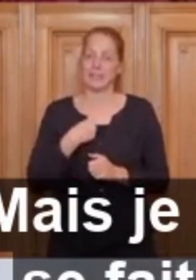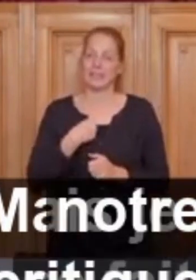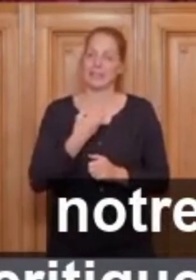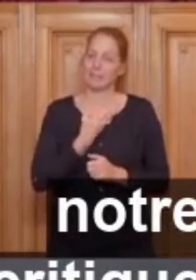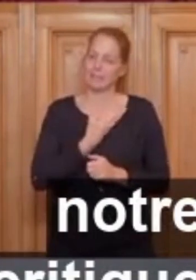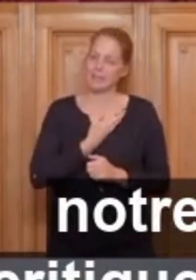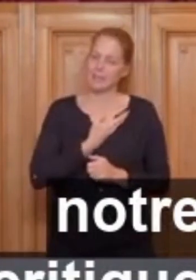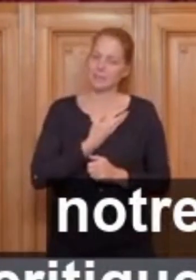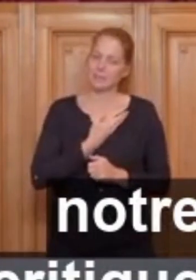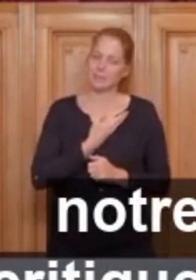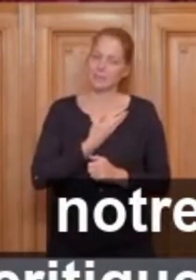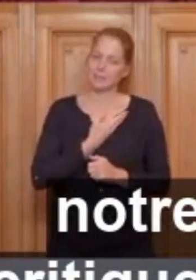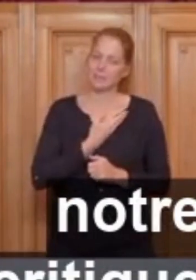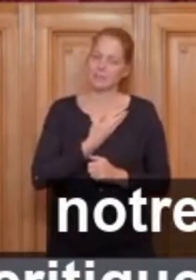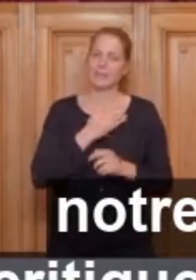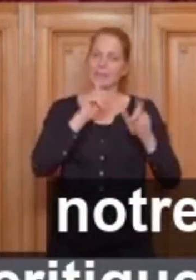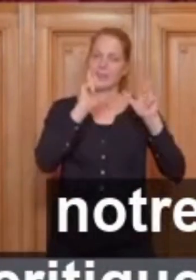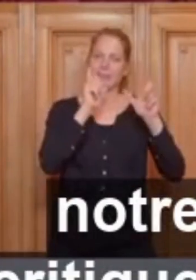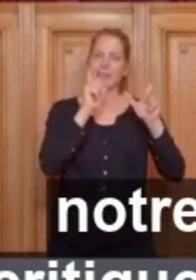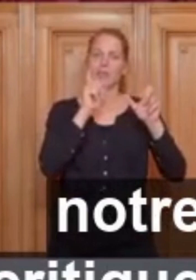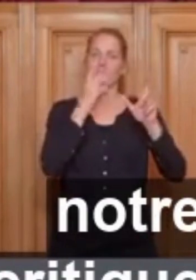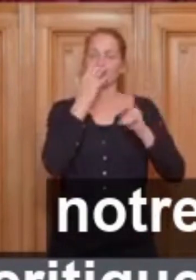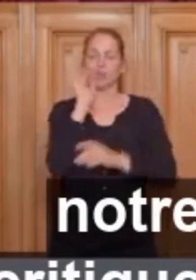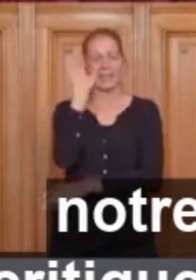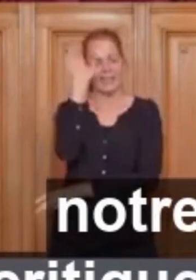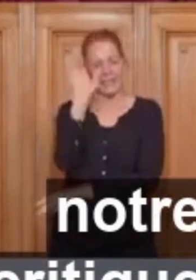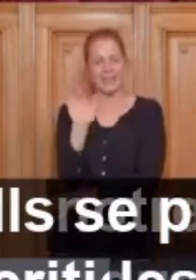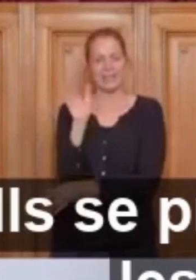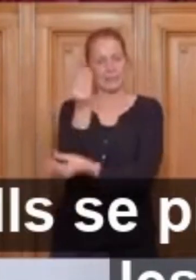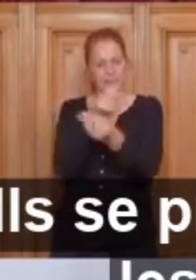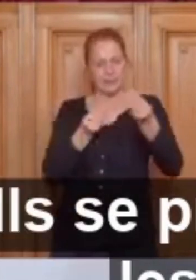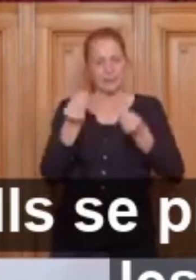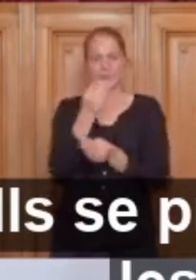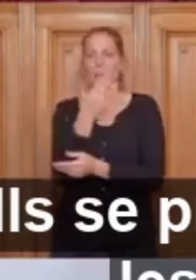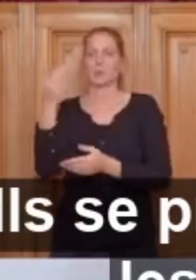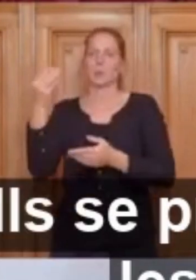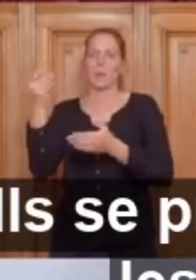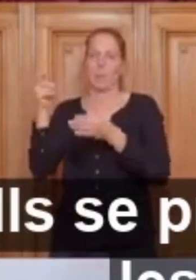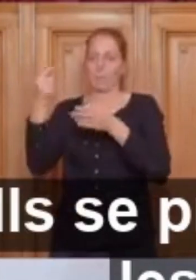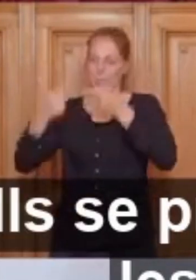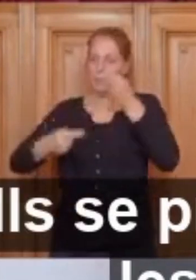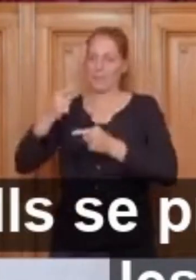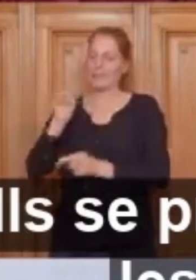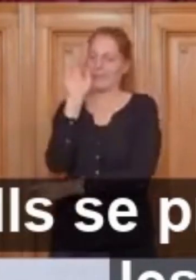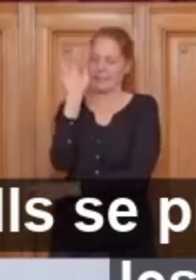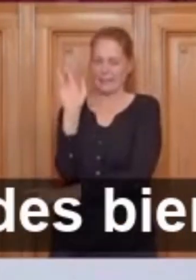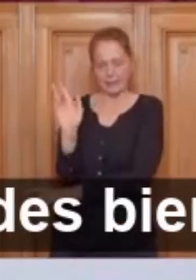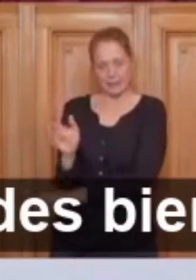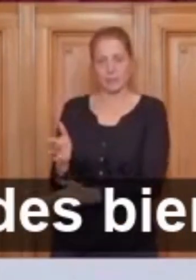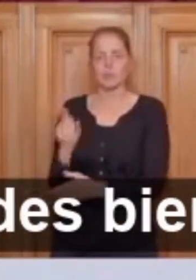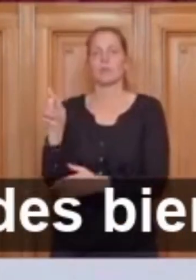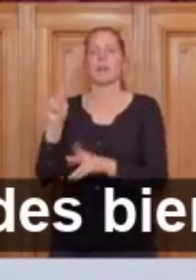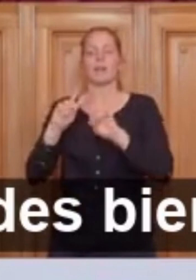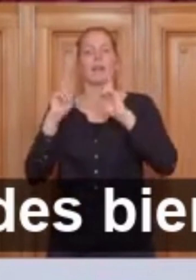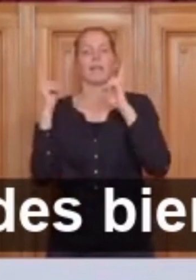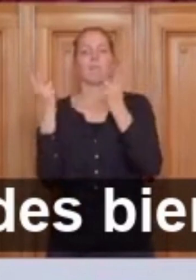klar, weil das nicht tags genug gemacht in der Gesellschaft, mich kritisch auseinandersetzen mit der Politik von den Geringen. Weil ich komme nicht mehr als Weltretter,